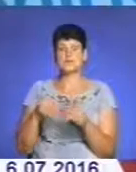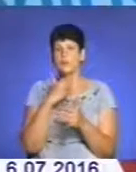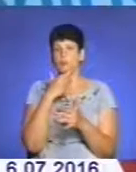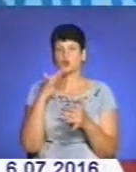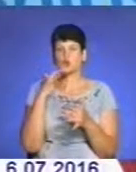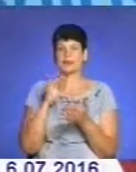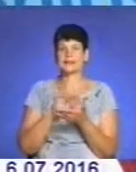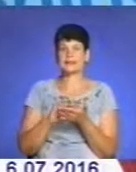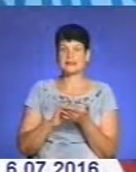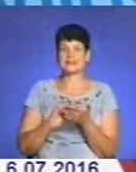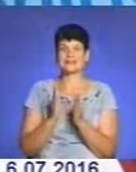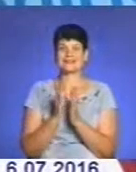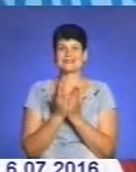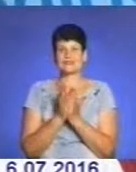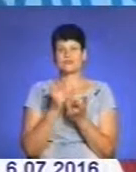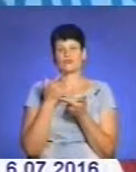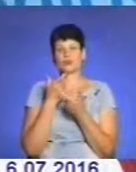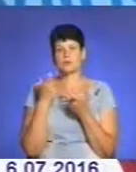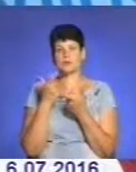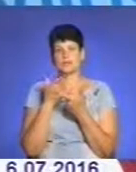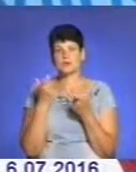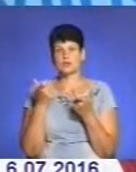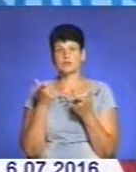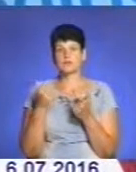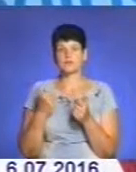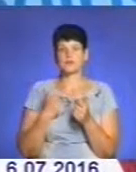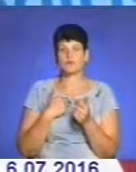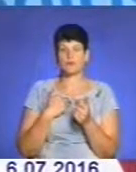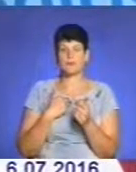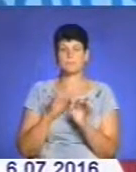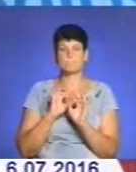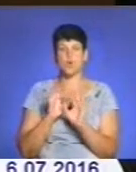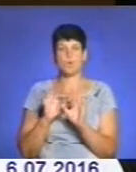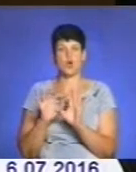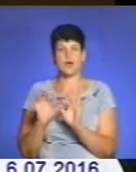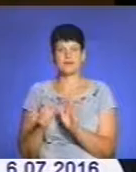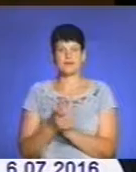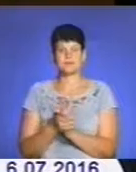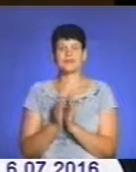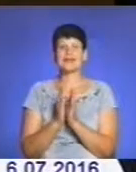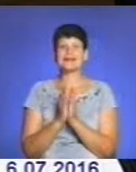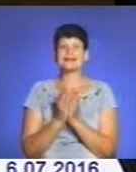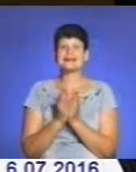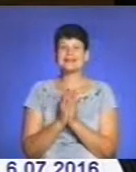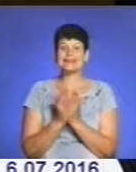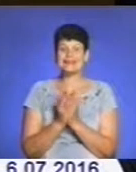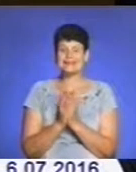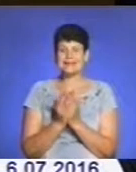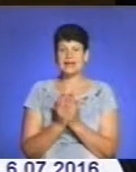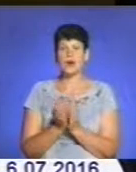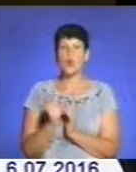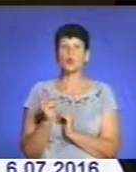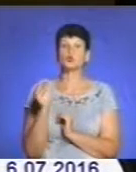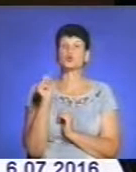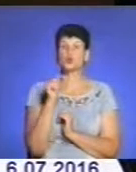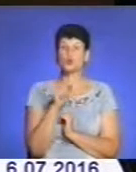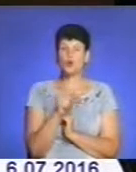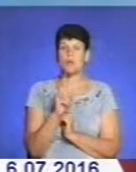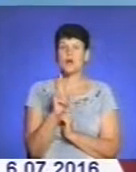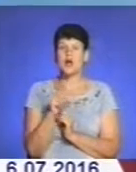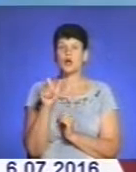о информационных войнах, истории цензуры, пропаганды. Книга это о том, как